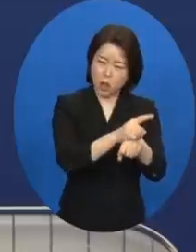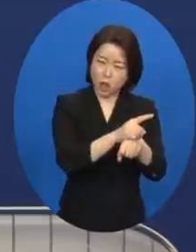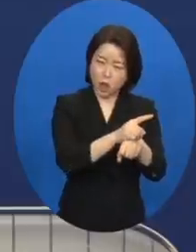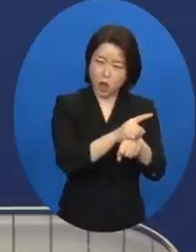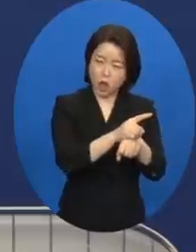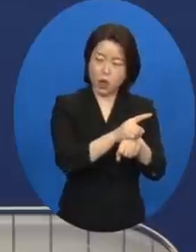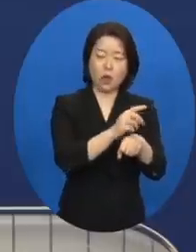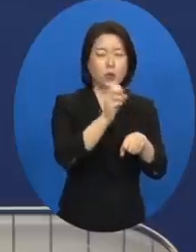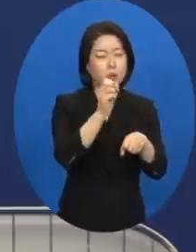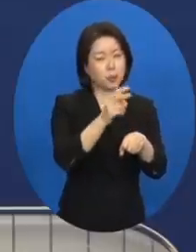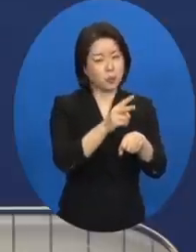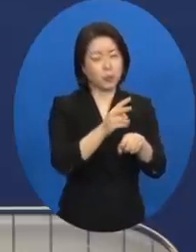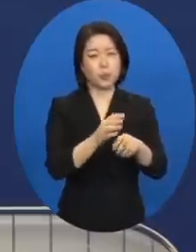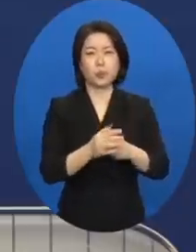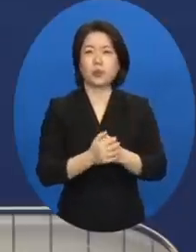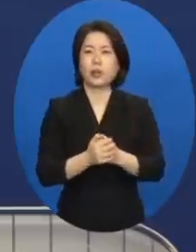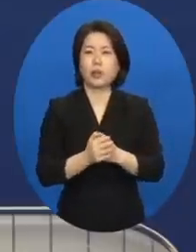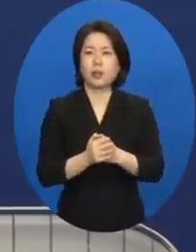성향이나